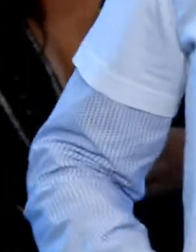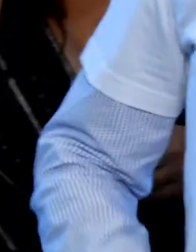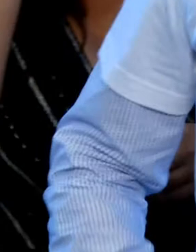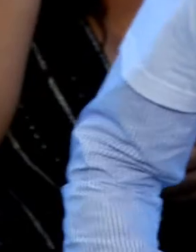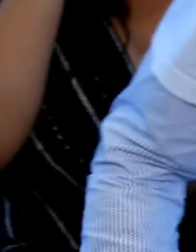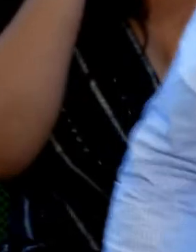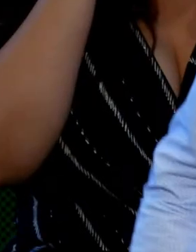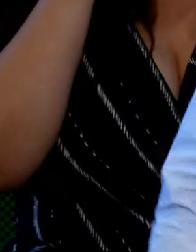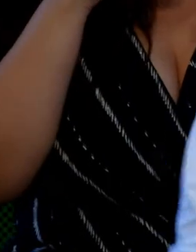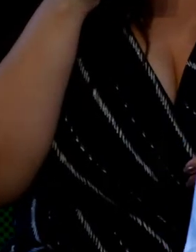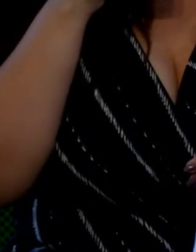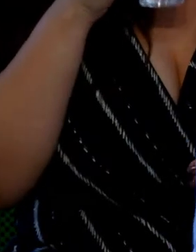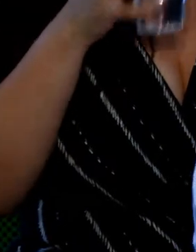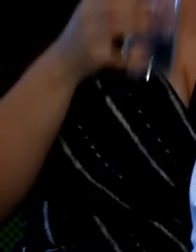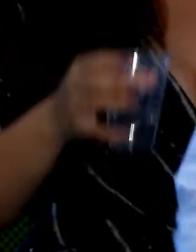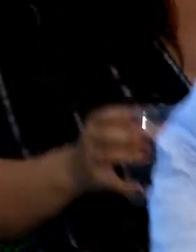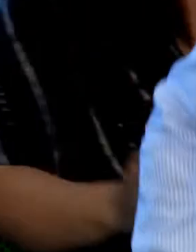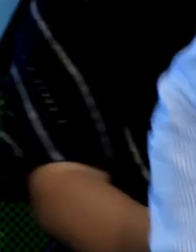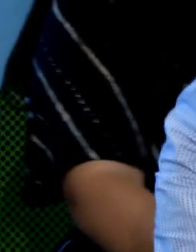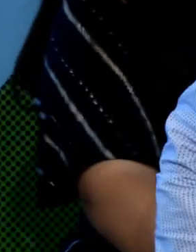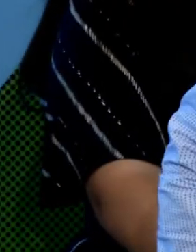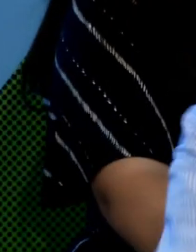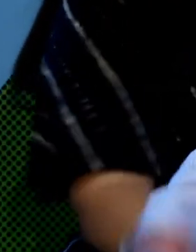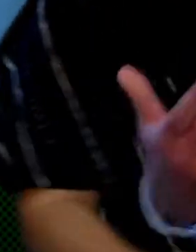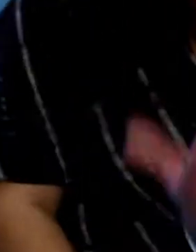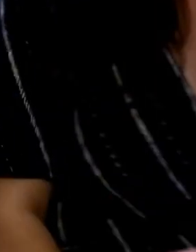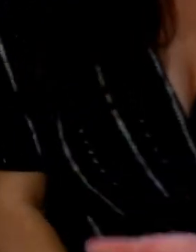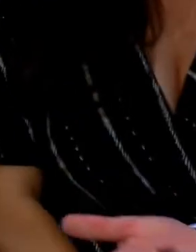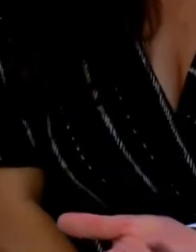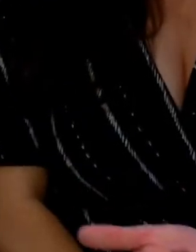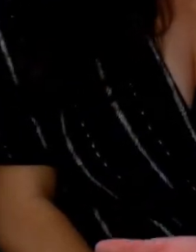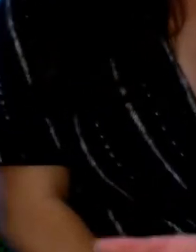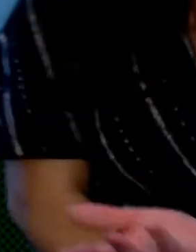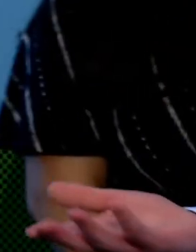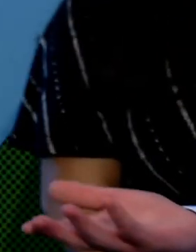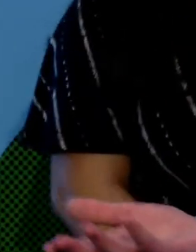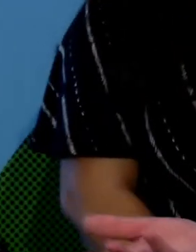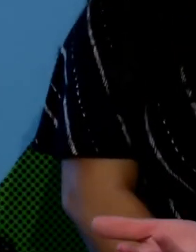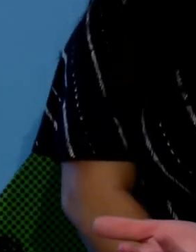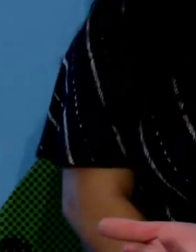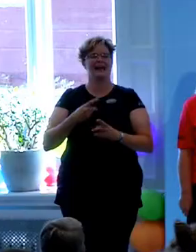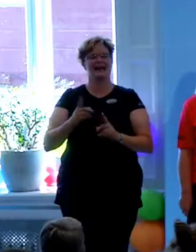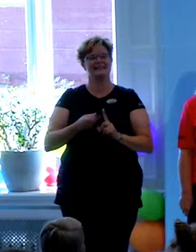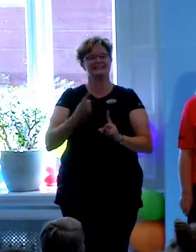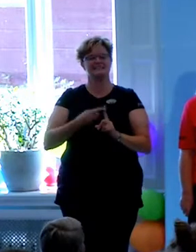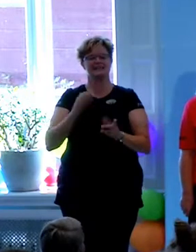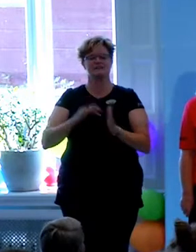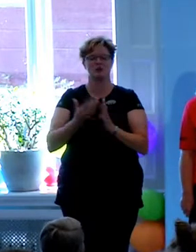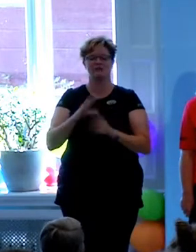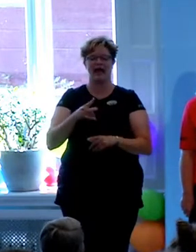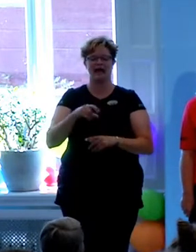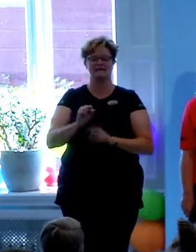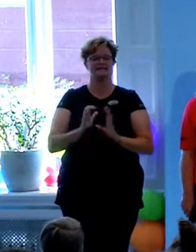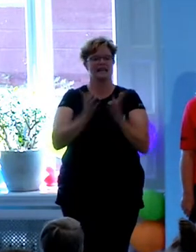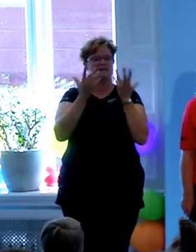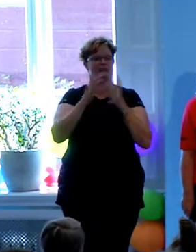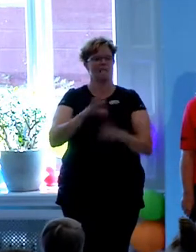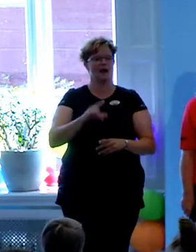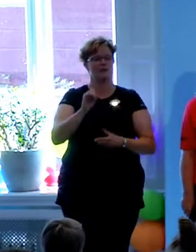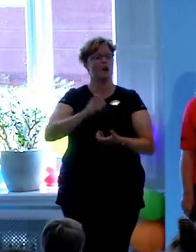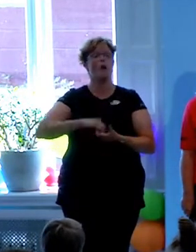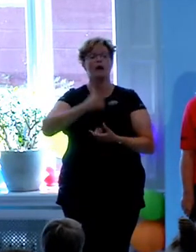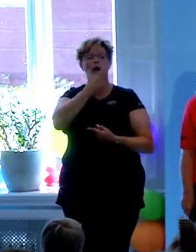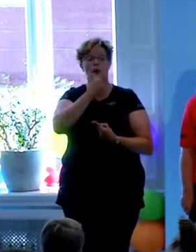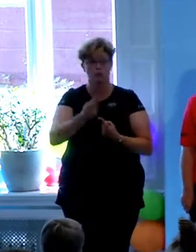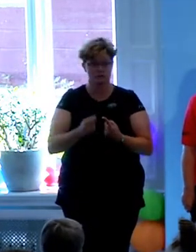här, ser ni vad det står? Malmö, I love you. Detta är ett initiativ från näringslivet i Malmö och i